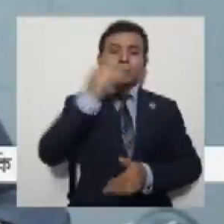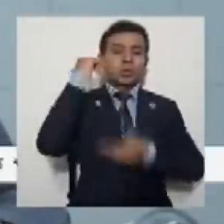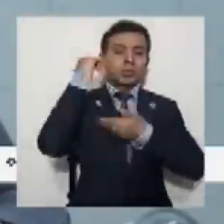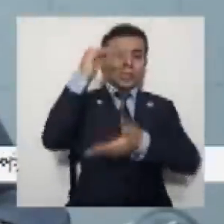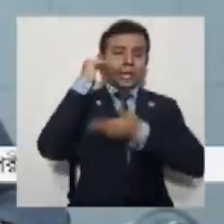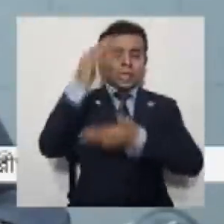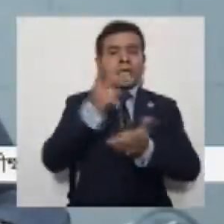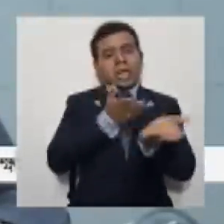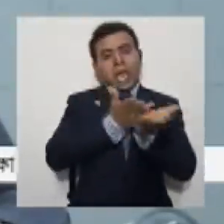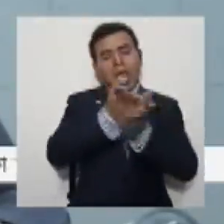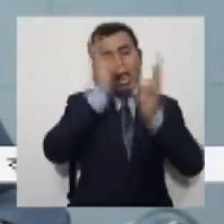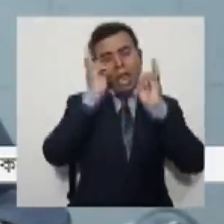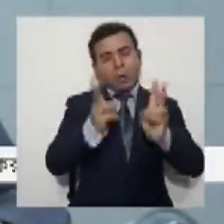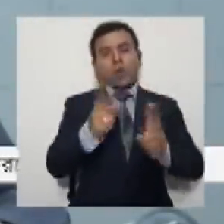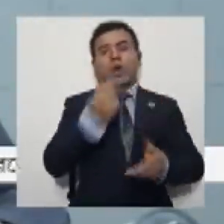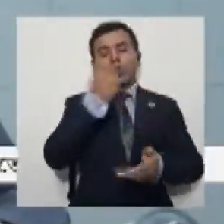ইডিসিএল ওষুধ